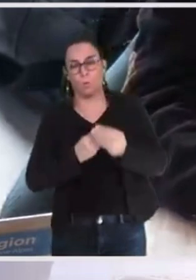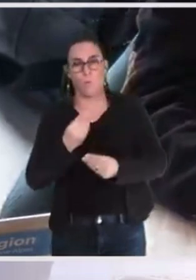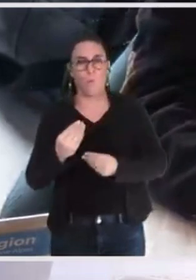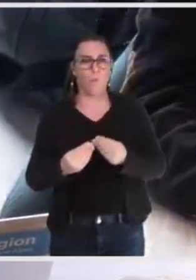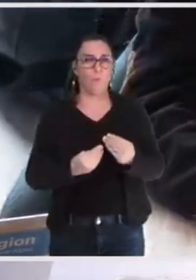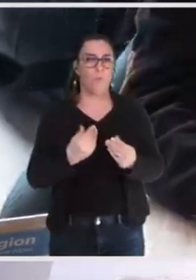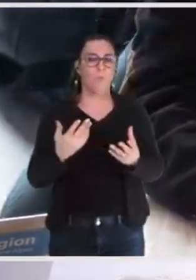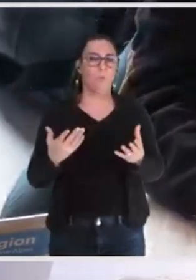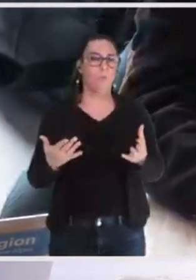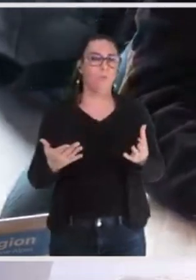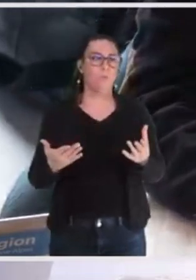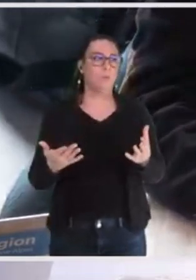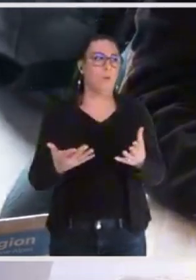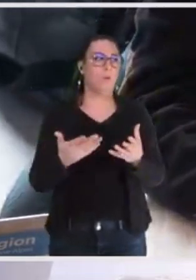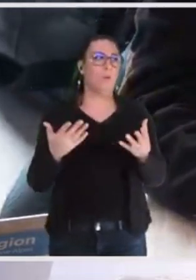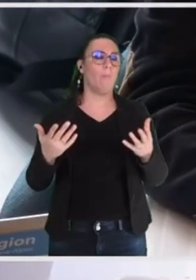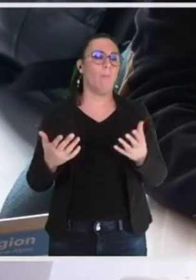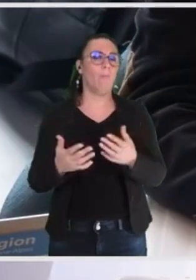tout ce qui est